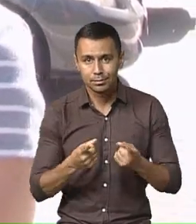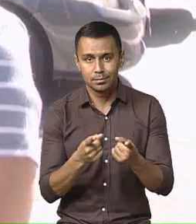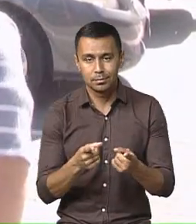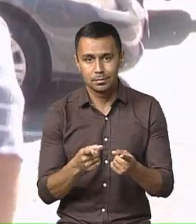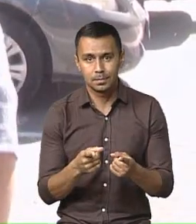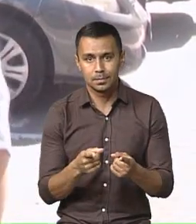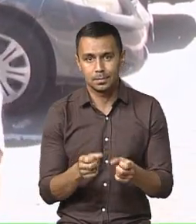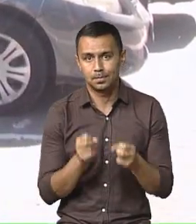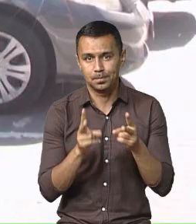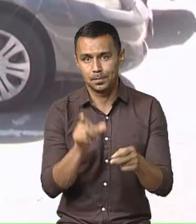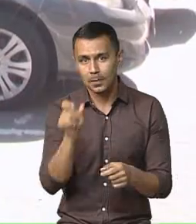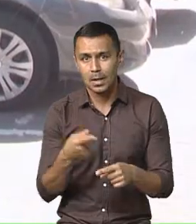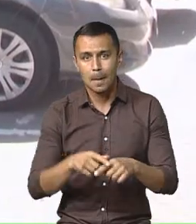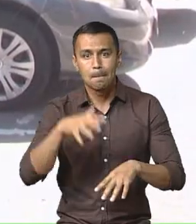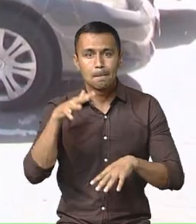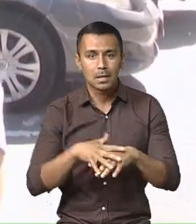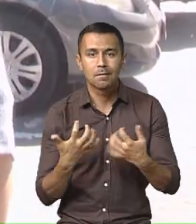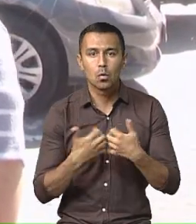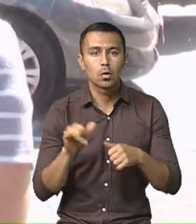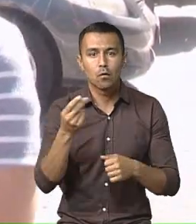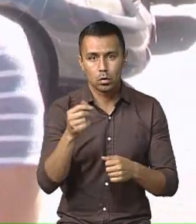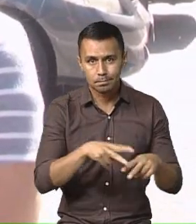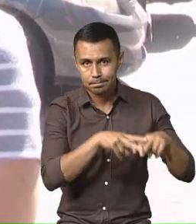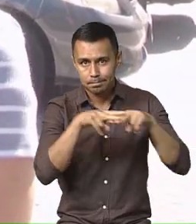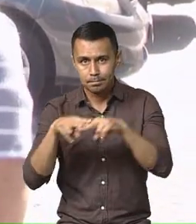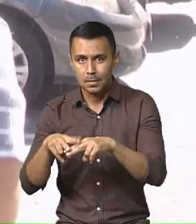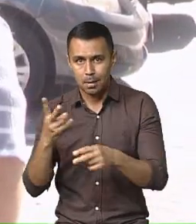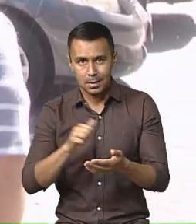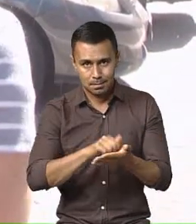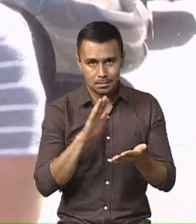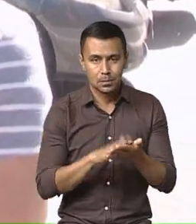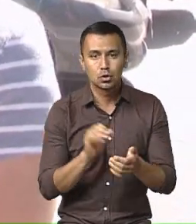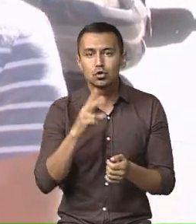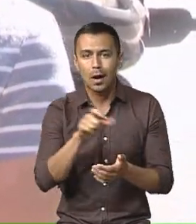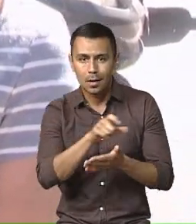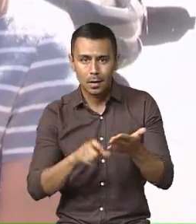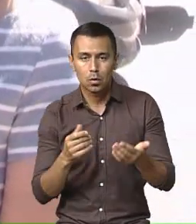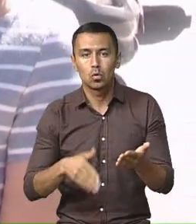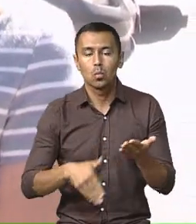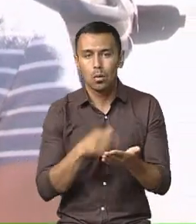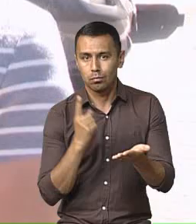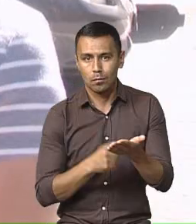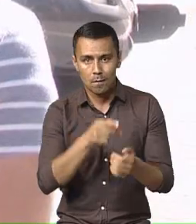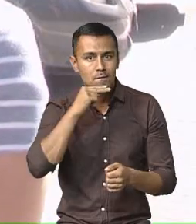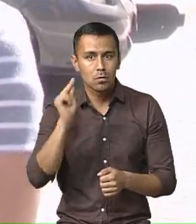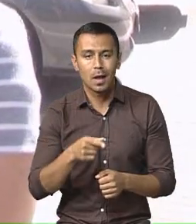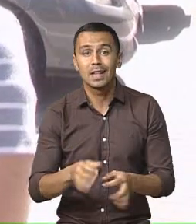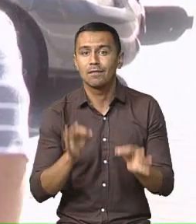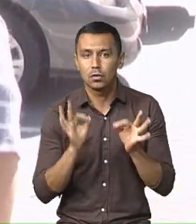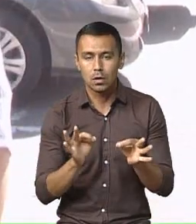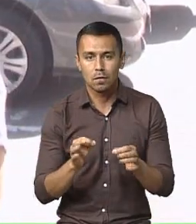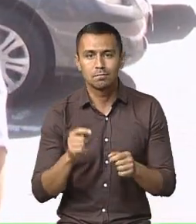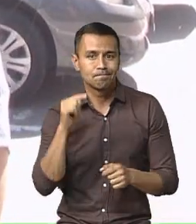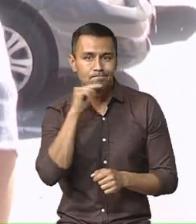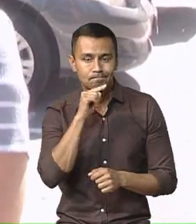це ті банківські рахунки, куди ви перераховували кошти, якісь чеки, які допоможуть довести його провину. І, звичайно, в жодному